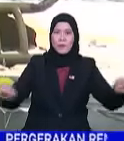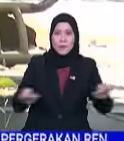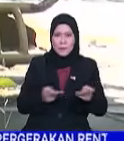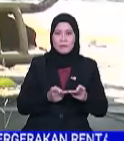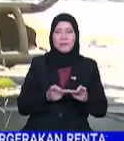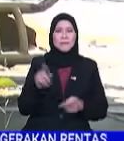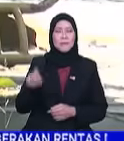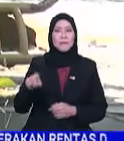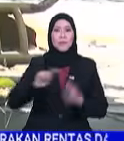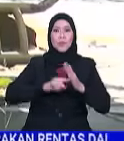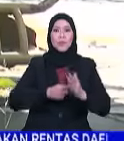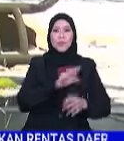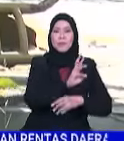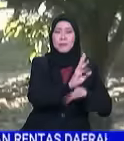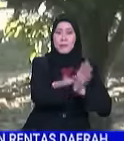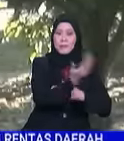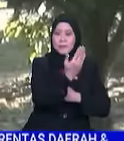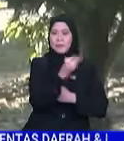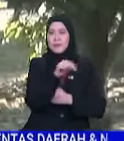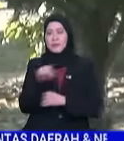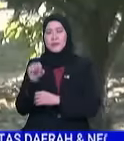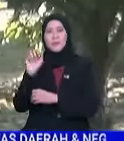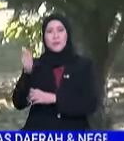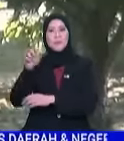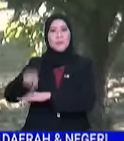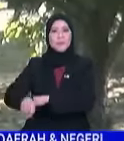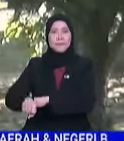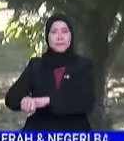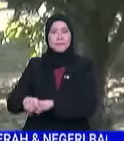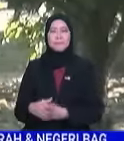terbuka bermula pukul 6 pagi hingga 10 malam.